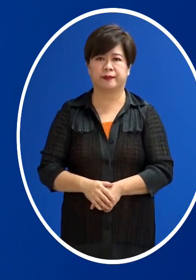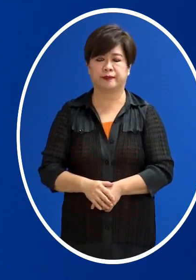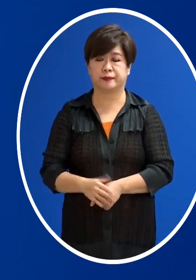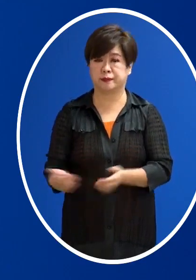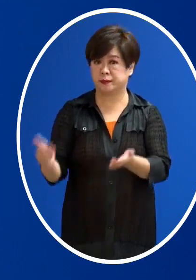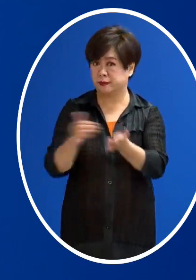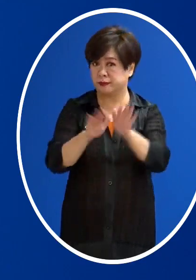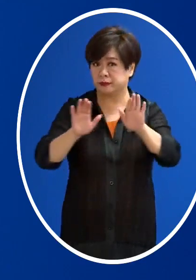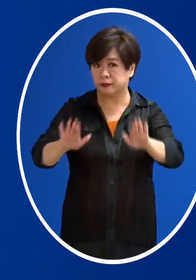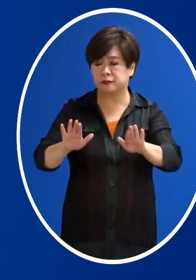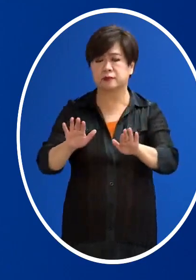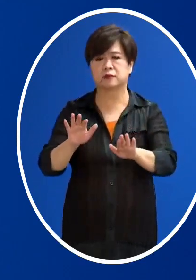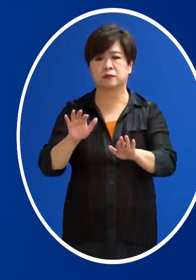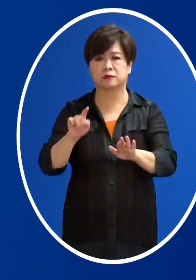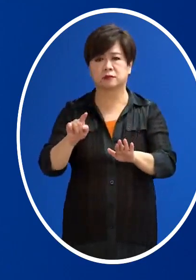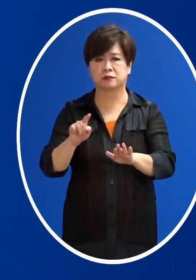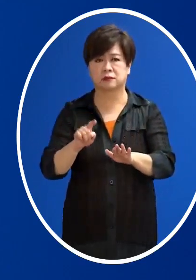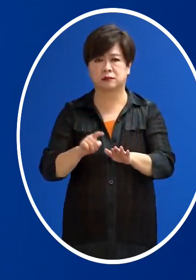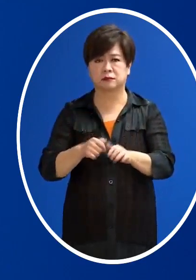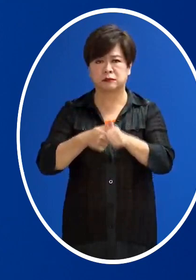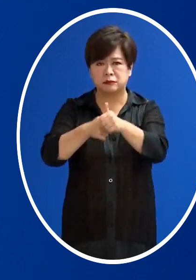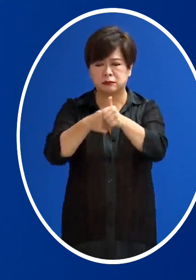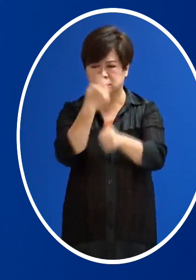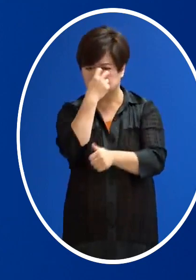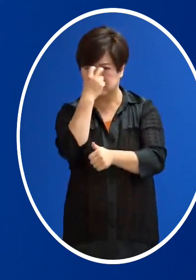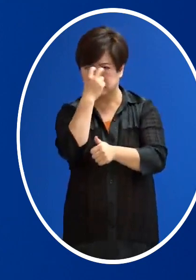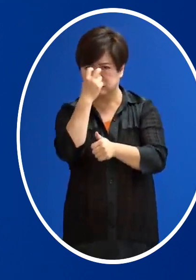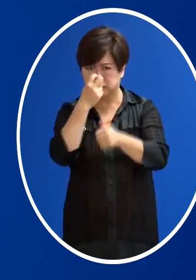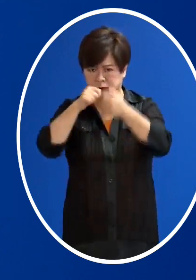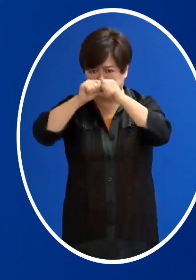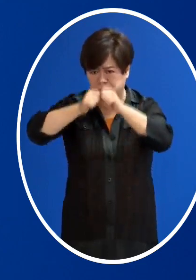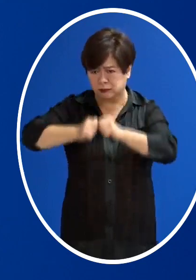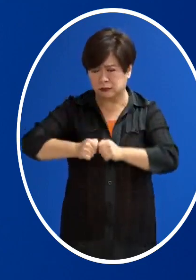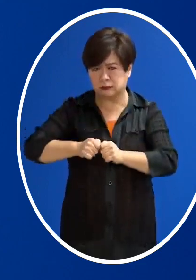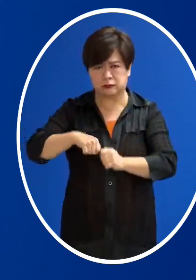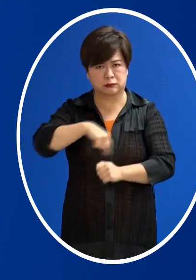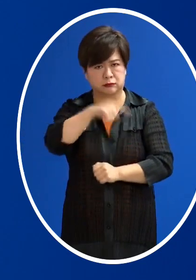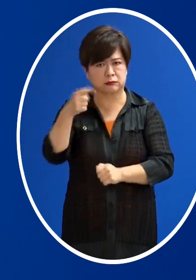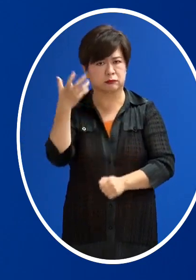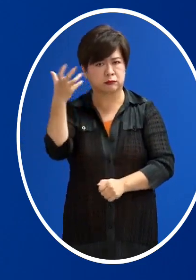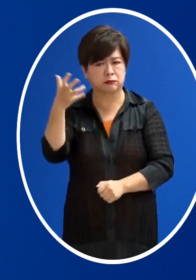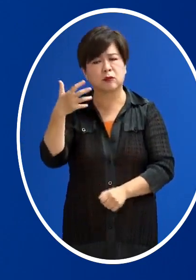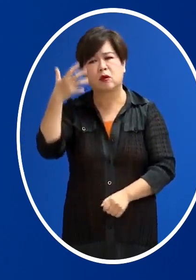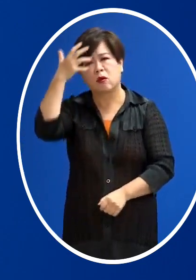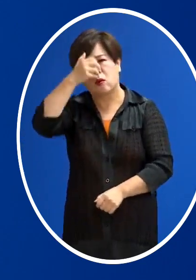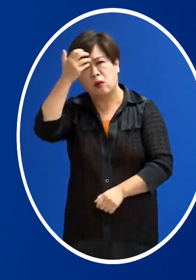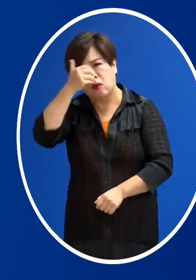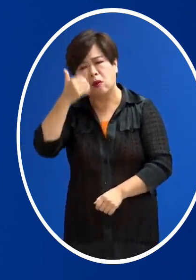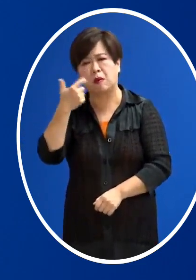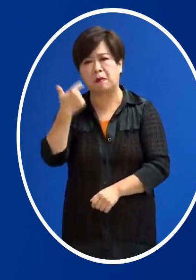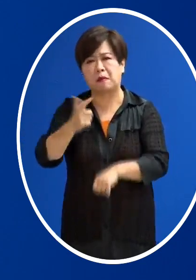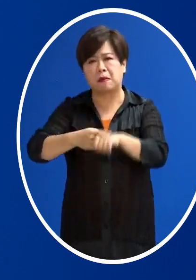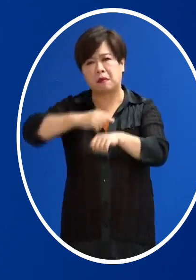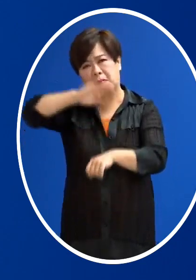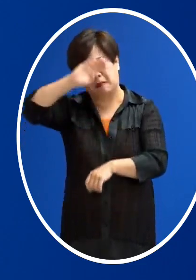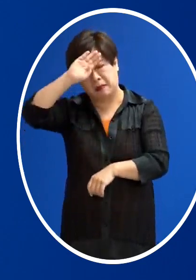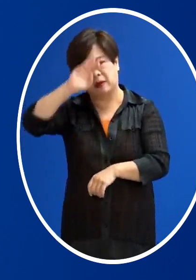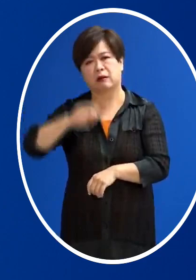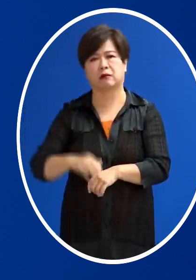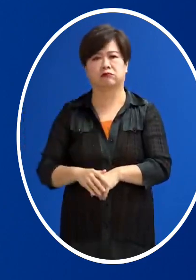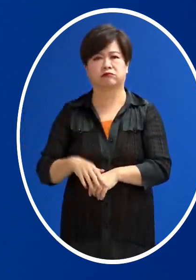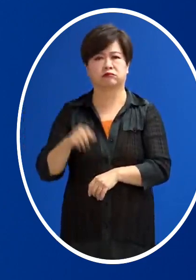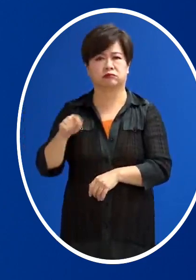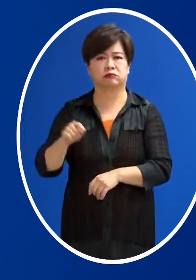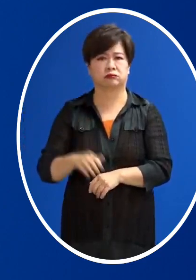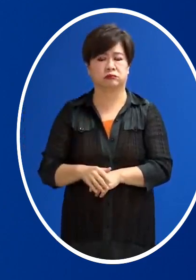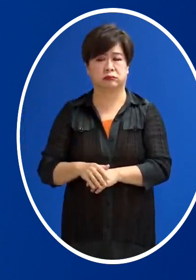到目前为止我们的观察就是，死亡个案大多数都是高龄长者且有慢性疾病哈。那这个